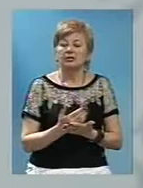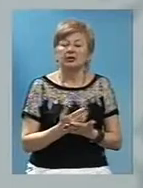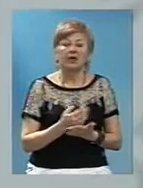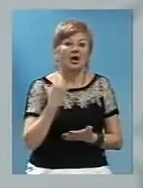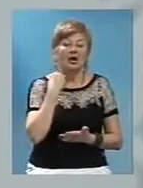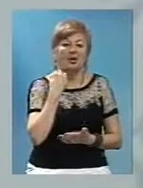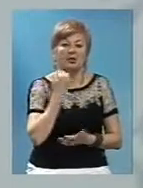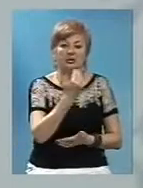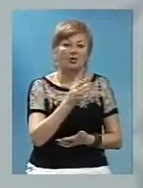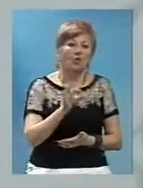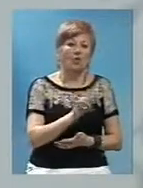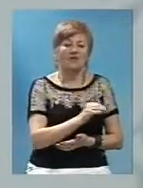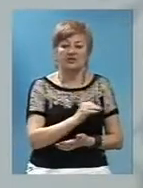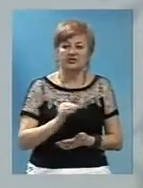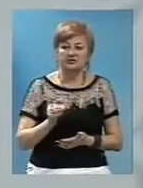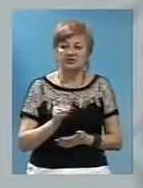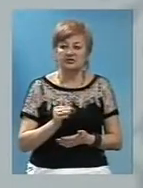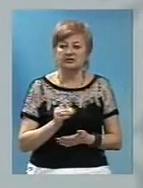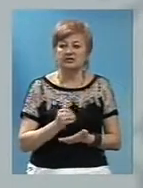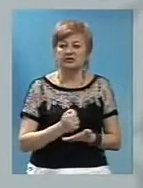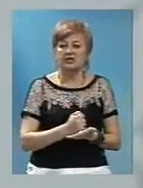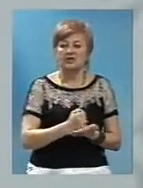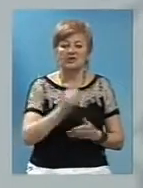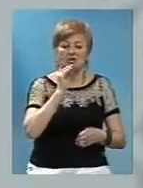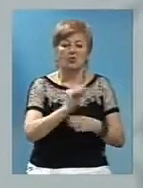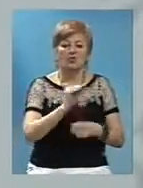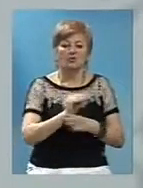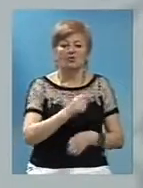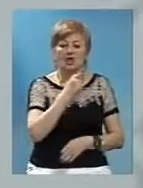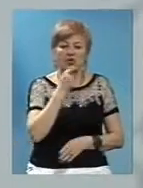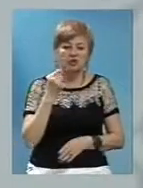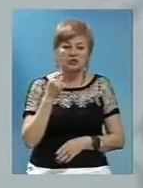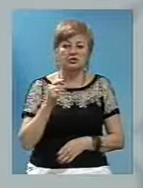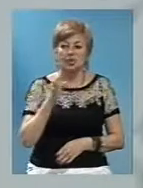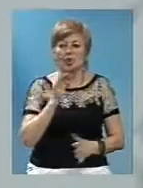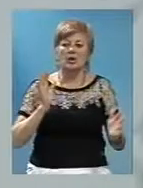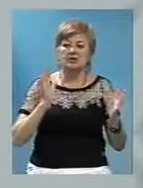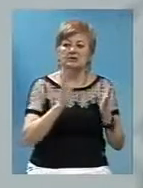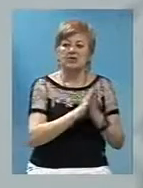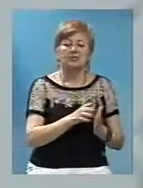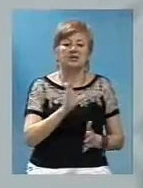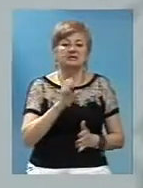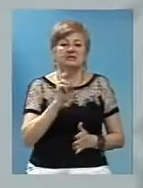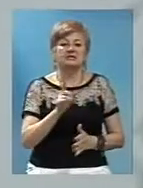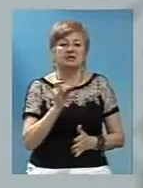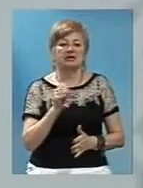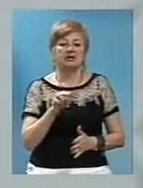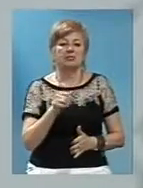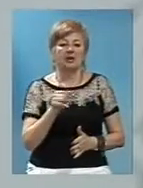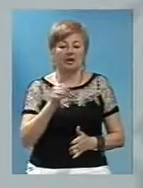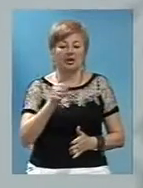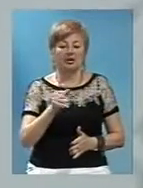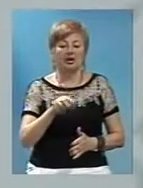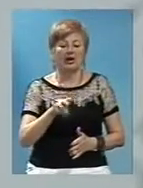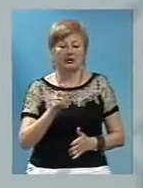Британії офіційно висунула звинувачення в Росії у замаху на Скрипалів. Більше того, підтвердила